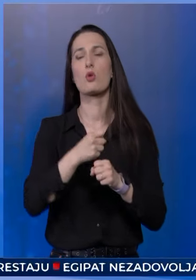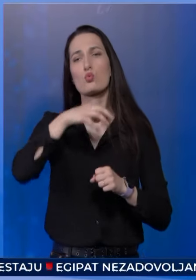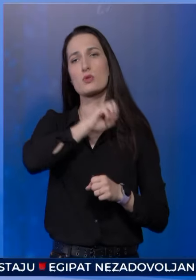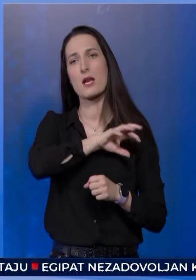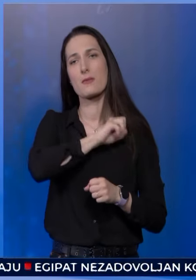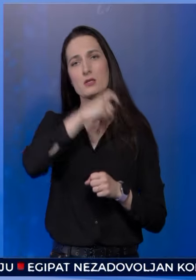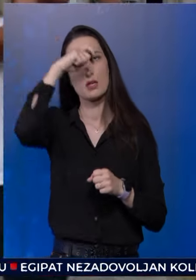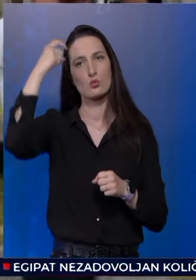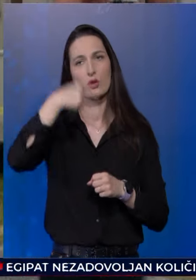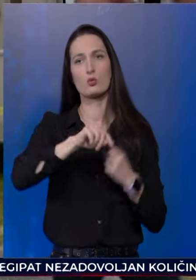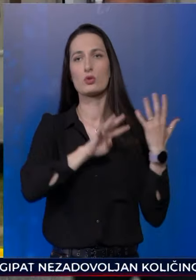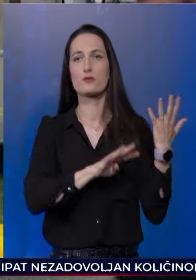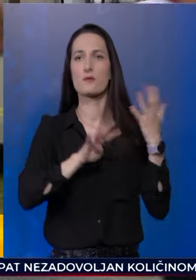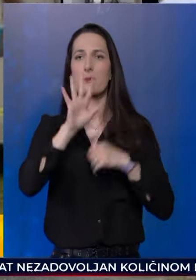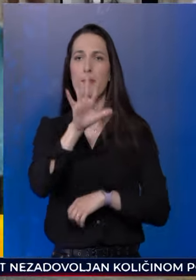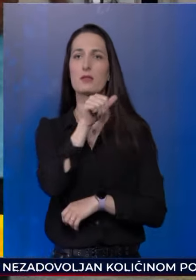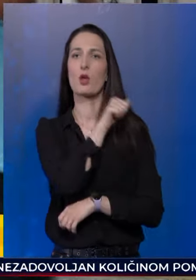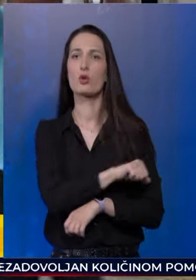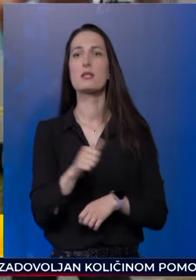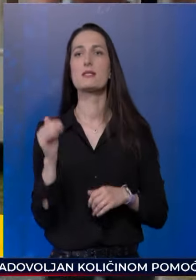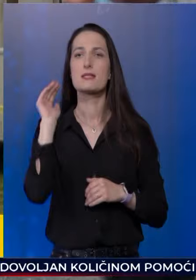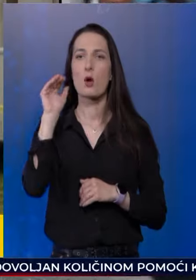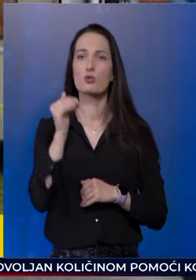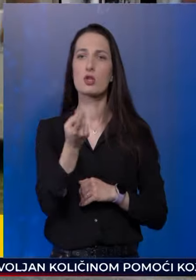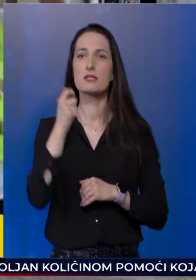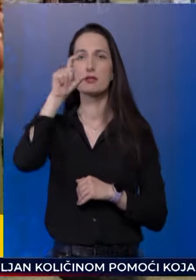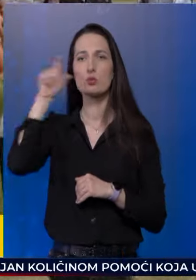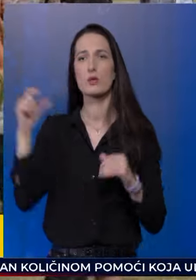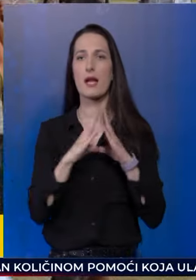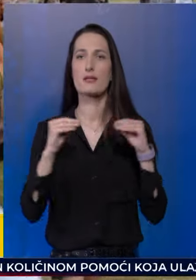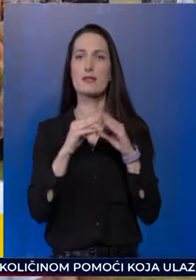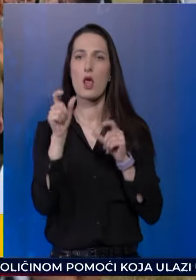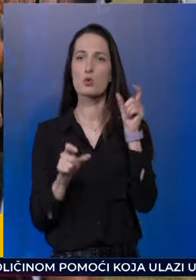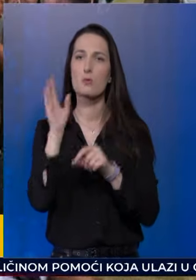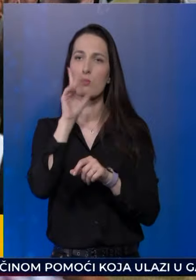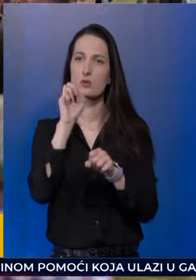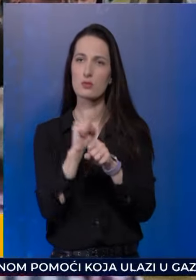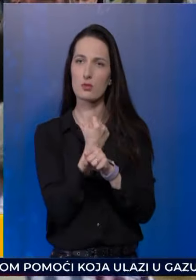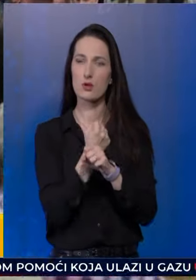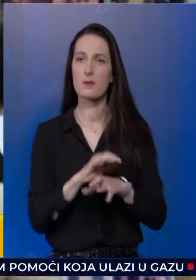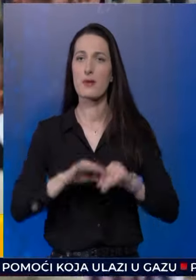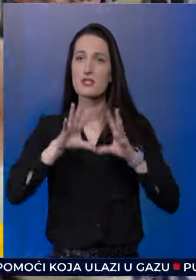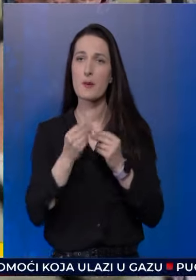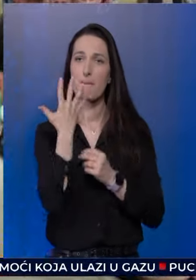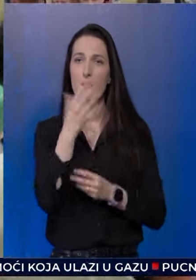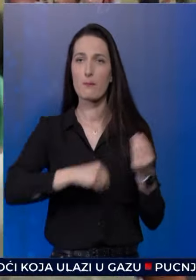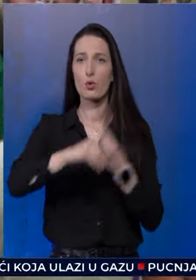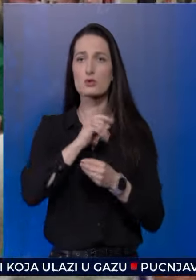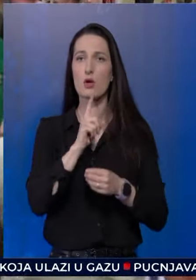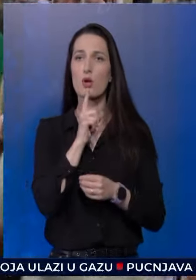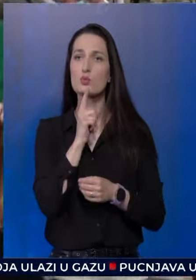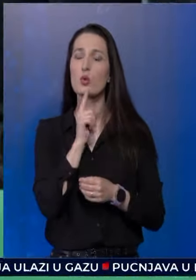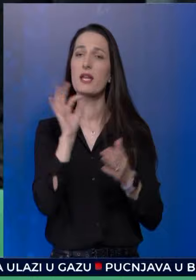ljeto 1995. godine. Saopćeno je iz Instituta za nestale osobe Bosne i Hercegovine. Svih 5 porodica koje